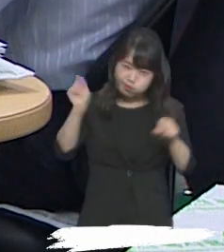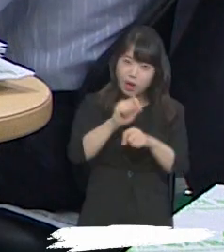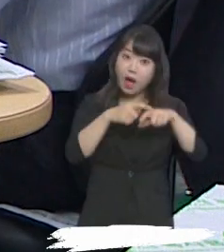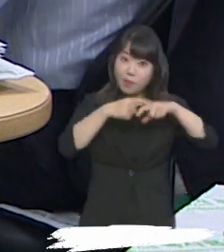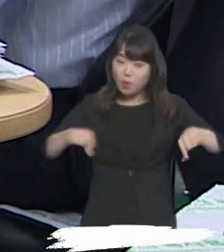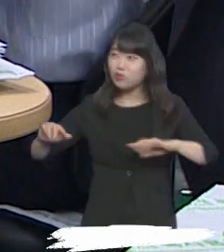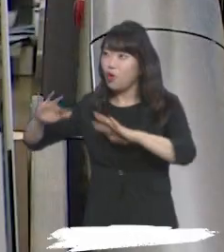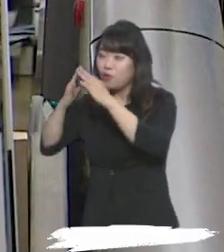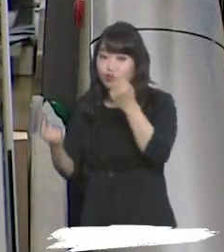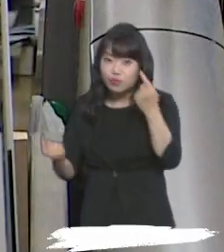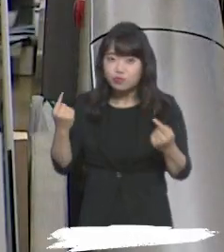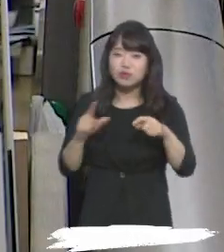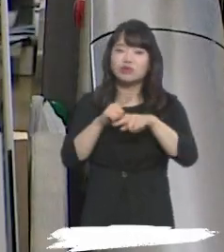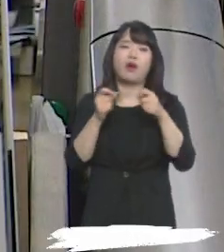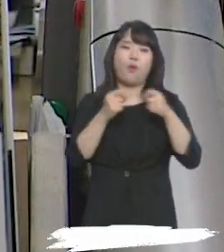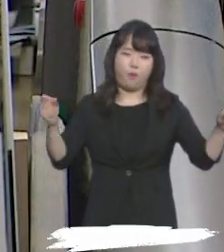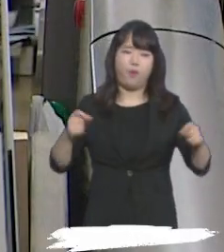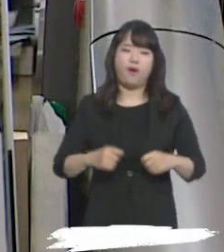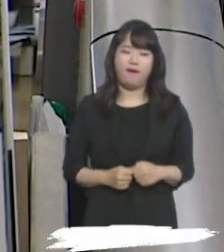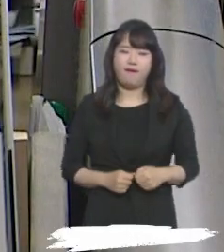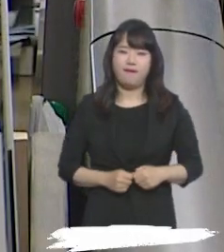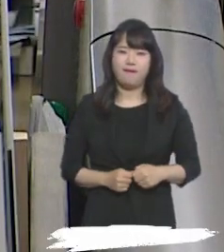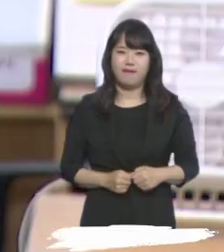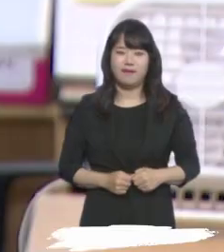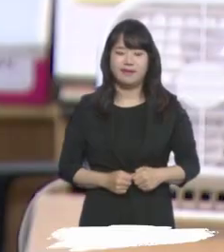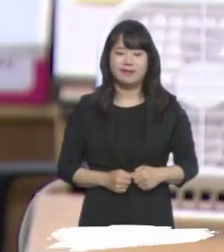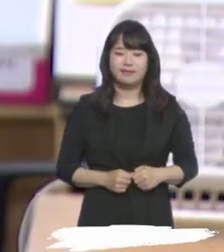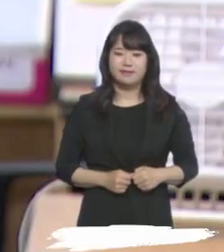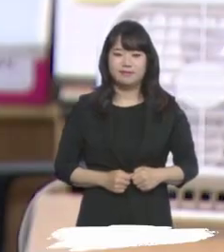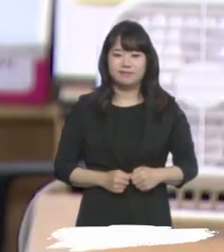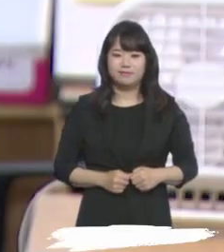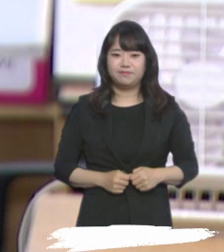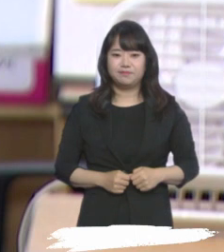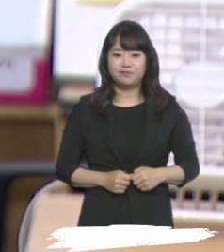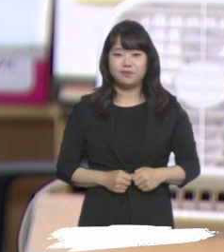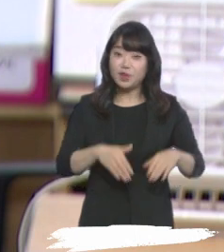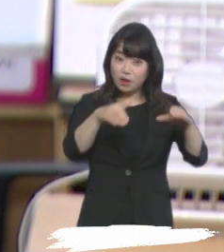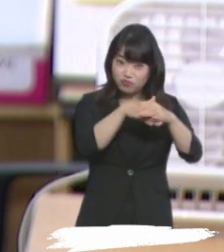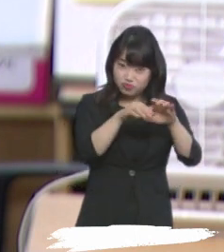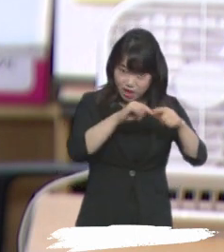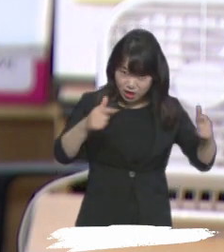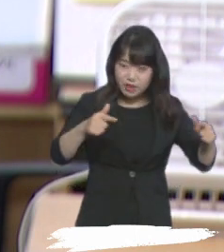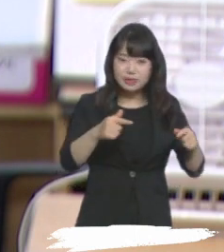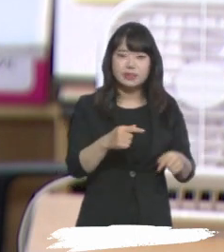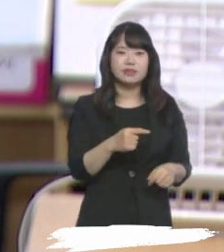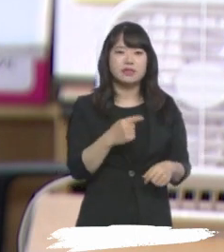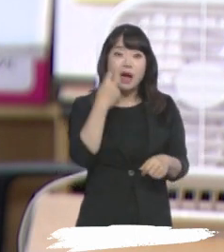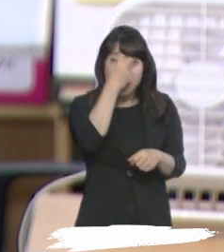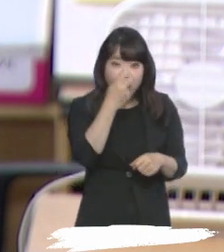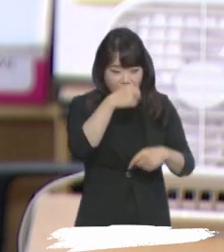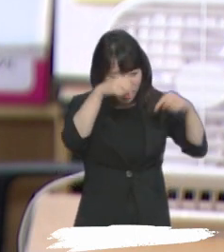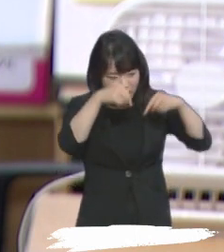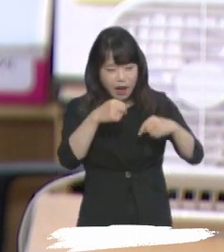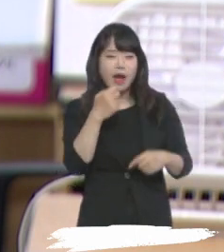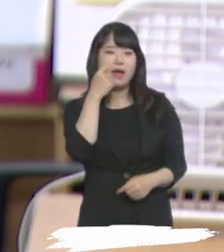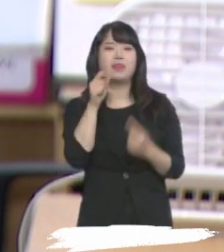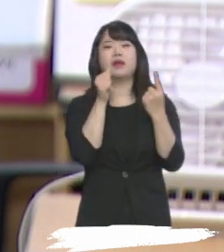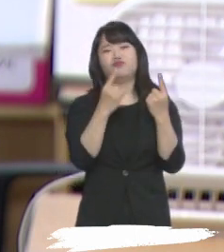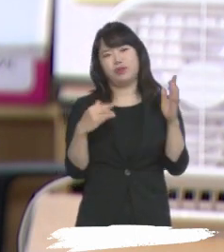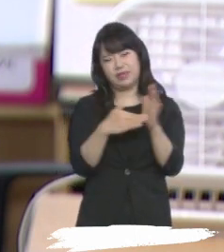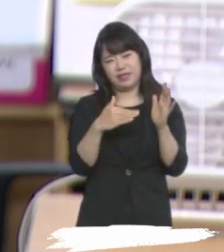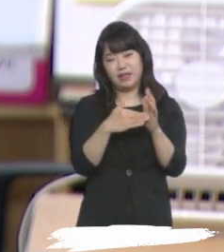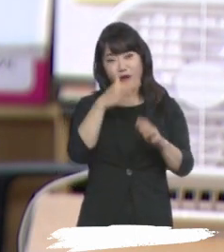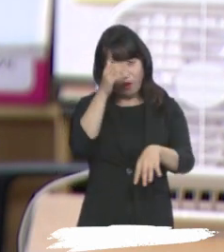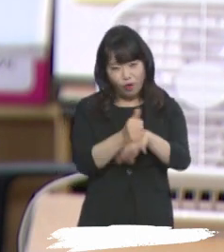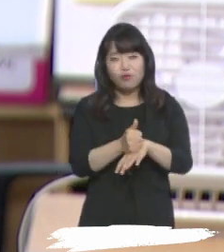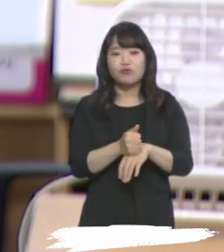일반 건축 심의보다 길 수밖에 없습니다. 일단 문화재 심의가 한 달에 한 번밖에 없고 또 그